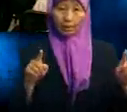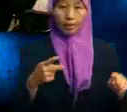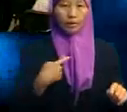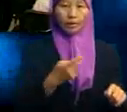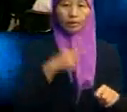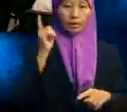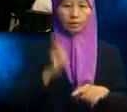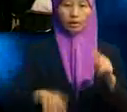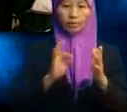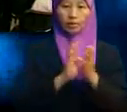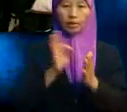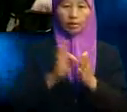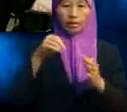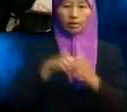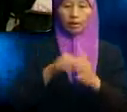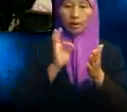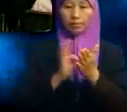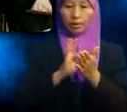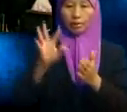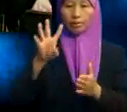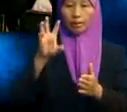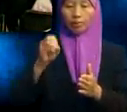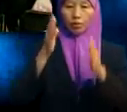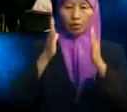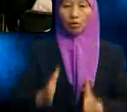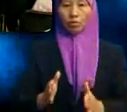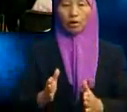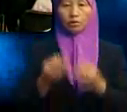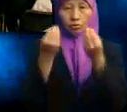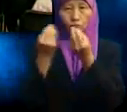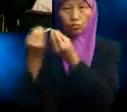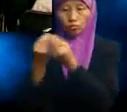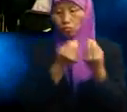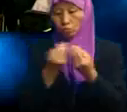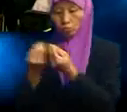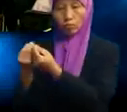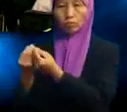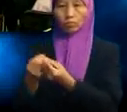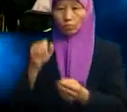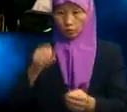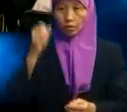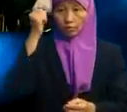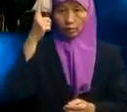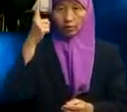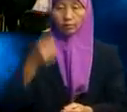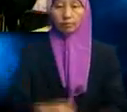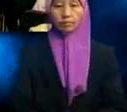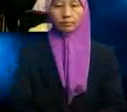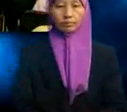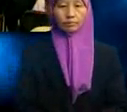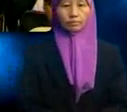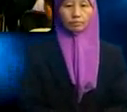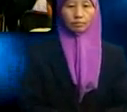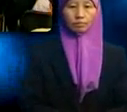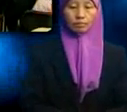tidak boleh dikira di dalam bilangan 40 orang ahli jemaah. Baik, boleh faham? Faham,